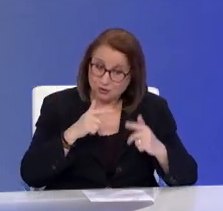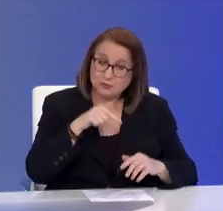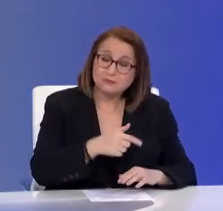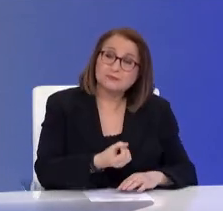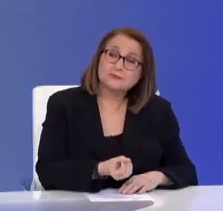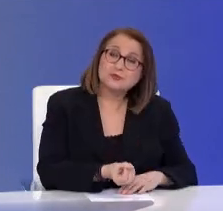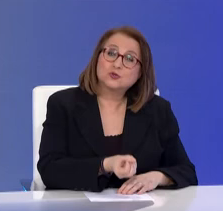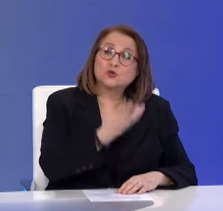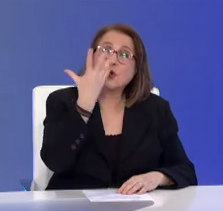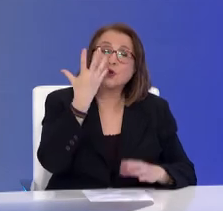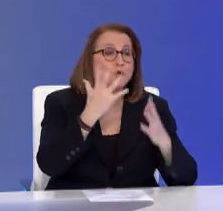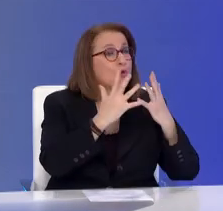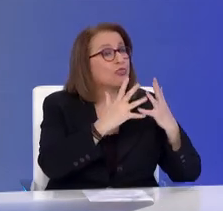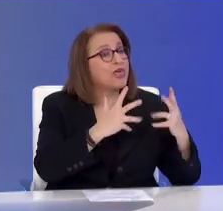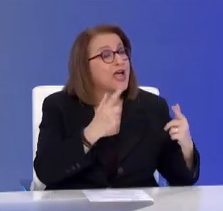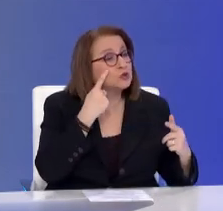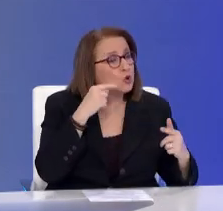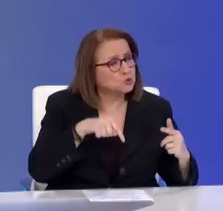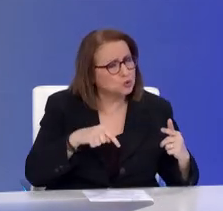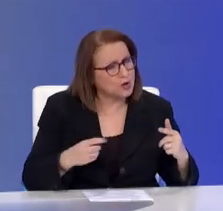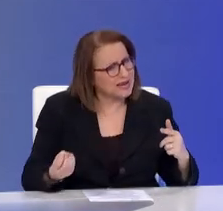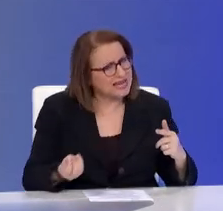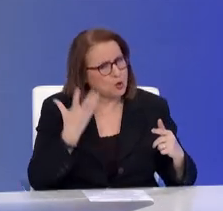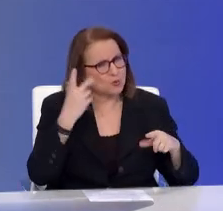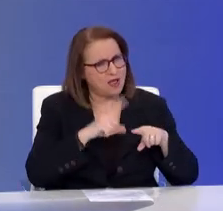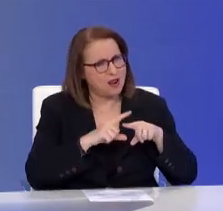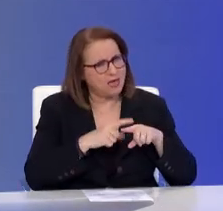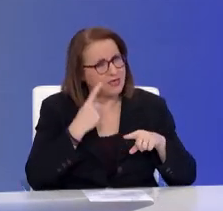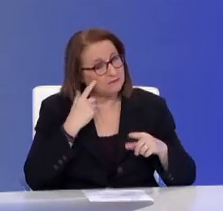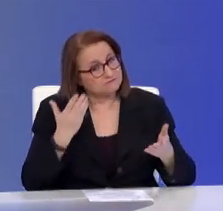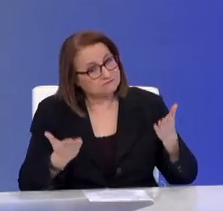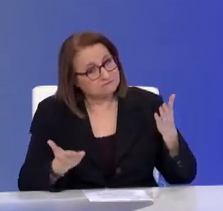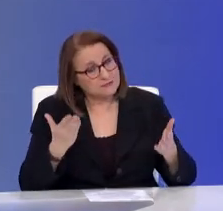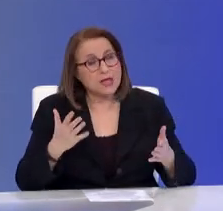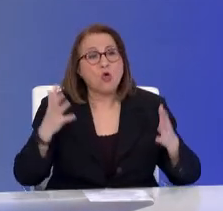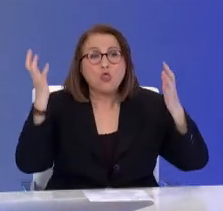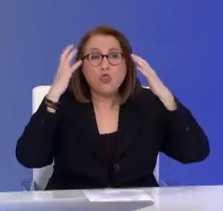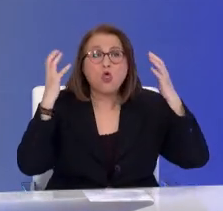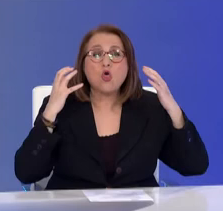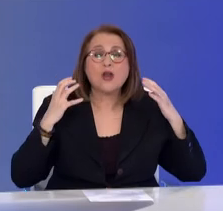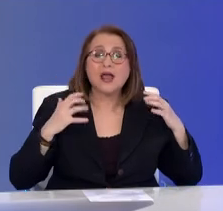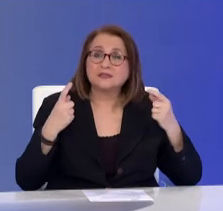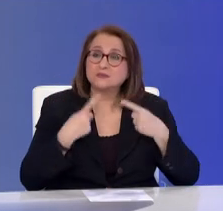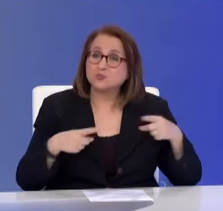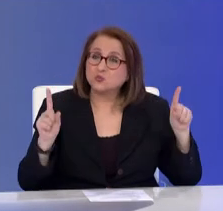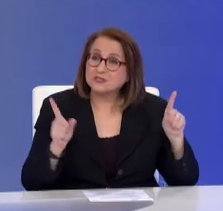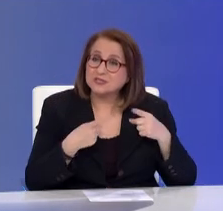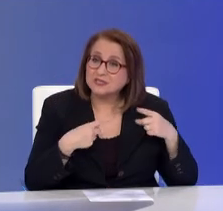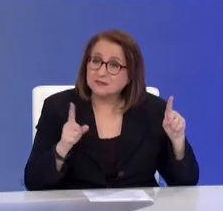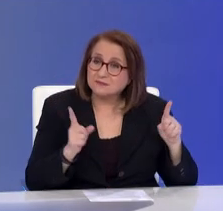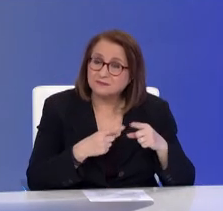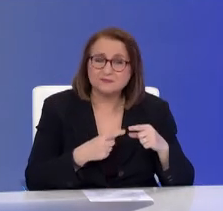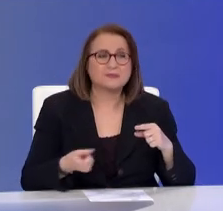πρόσωπο της καλλιτεχνικής Ελλάδος μέσα από τη μουσική του Μίκη Θεοδωράκη και άλλων